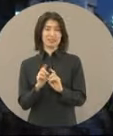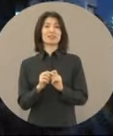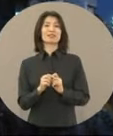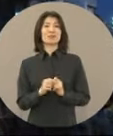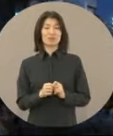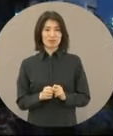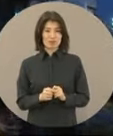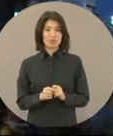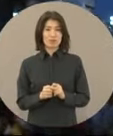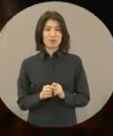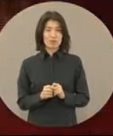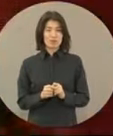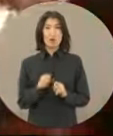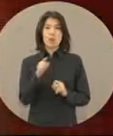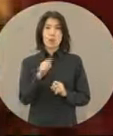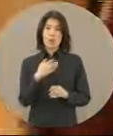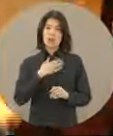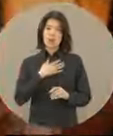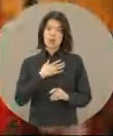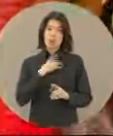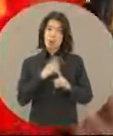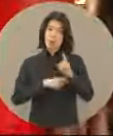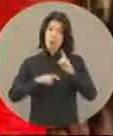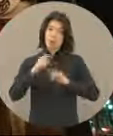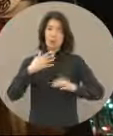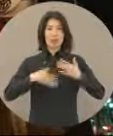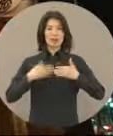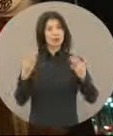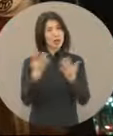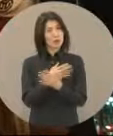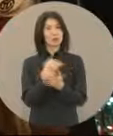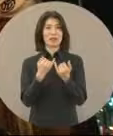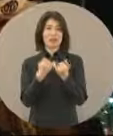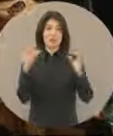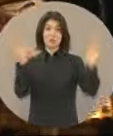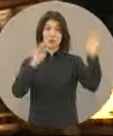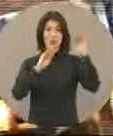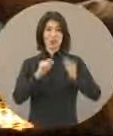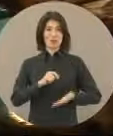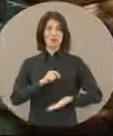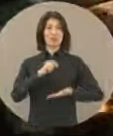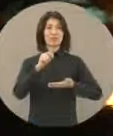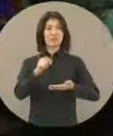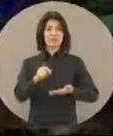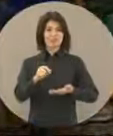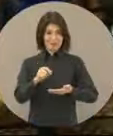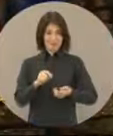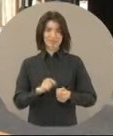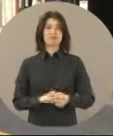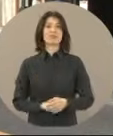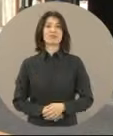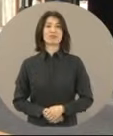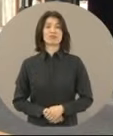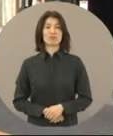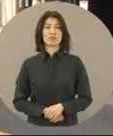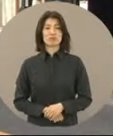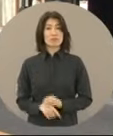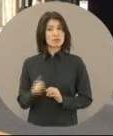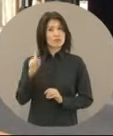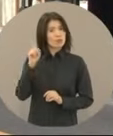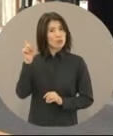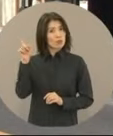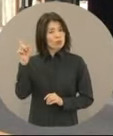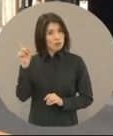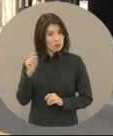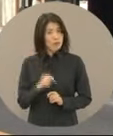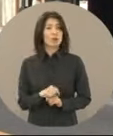川越は、これを知っておけば川越祭りがもっと楽しくなるという情報をお届けしたいと思います。耳を澄ませてみてください